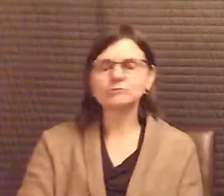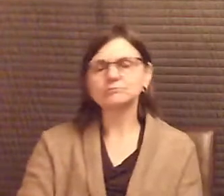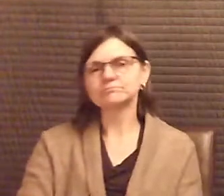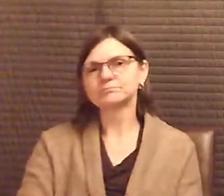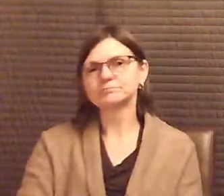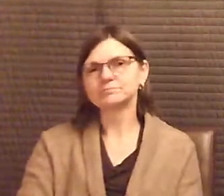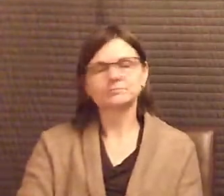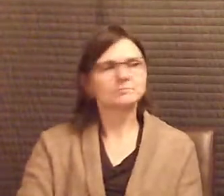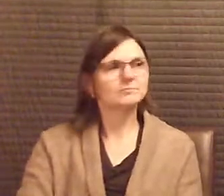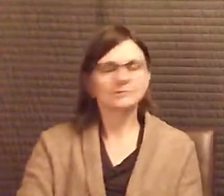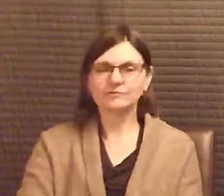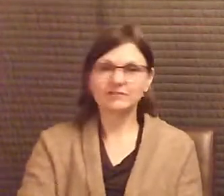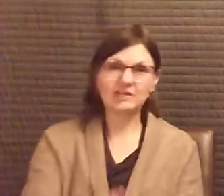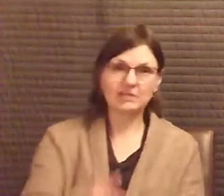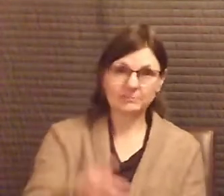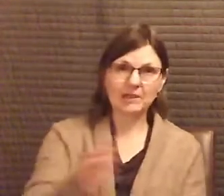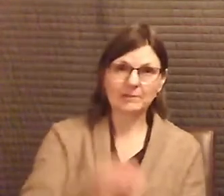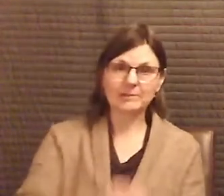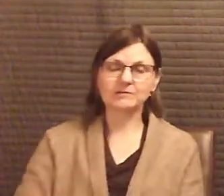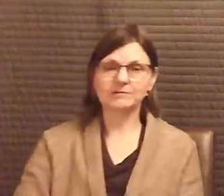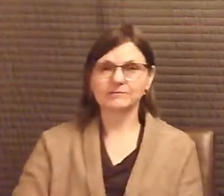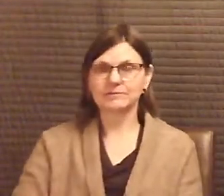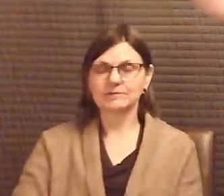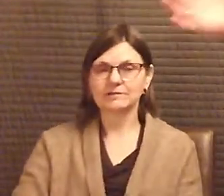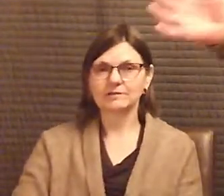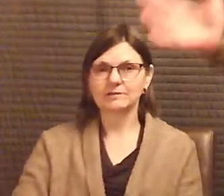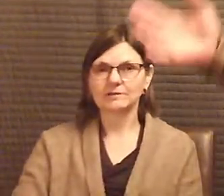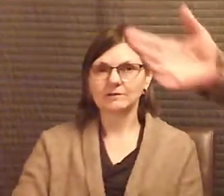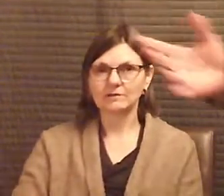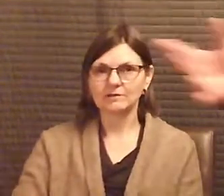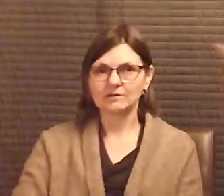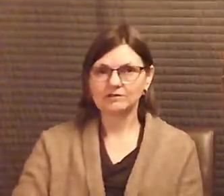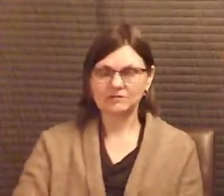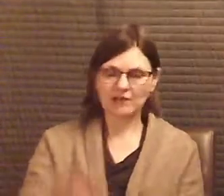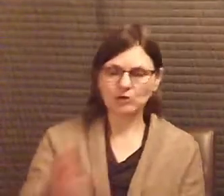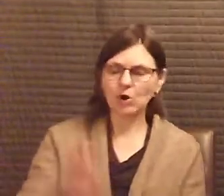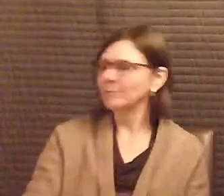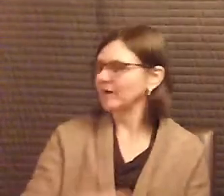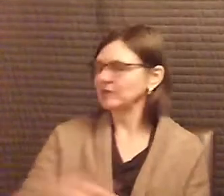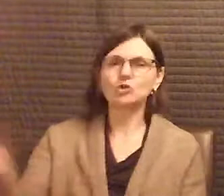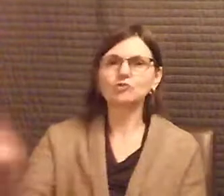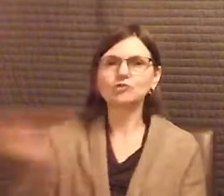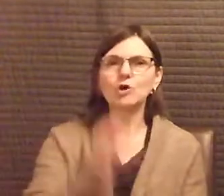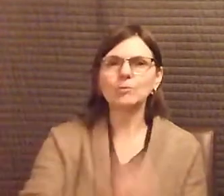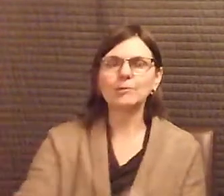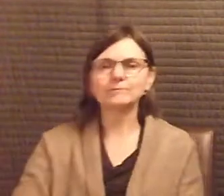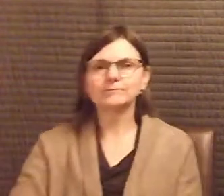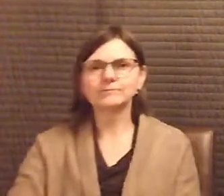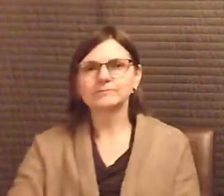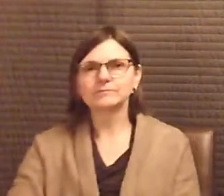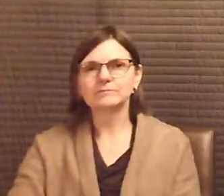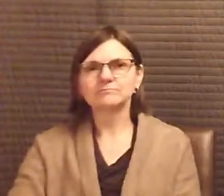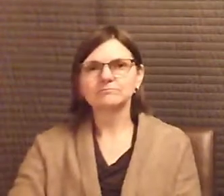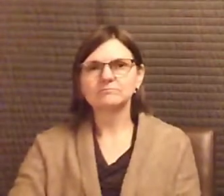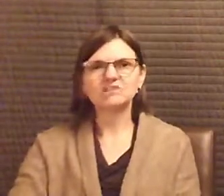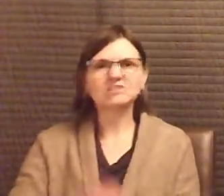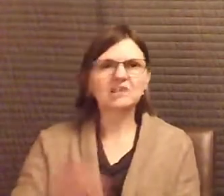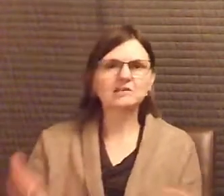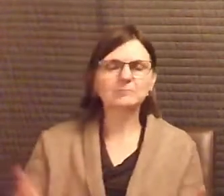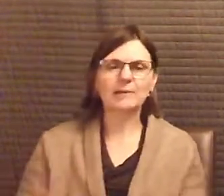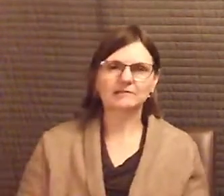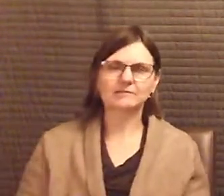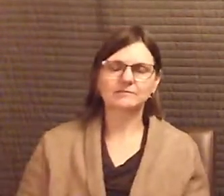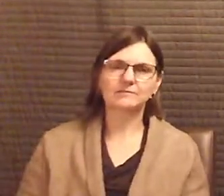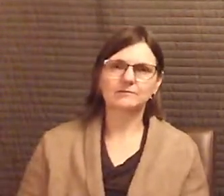telefoon wat wij hier politie wanneer je beker met de kern op en starten we gaan ze staan ook beginnen rond de molens molens black series